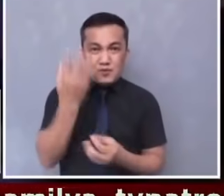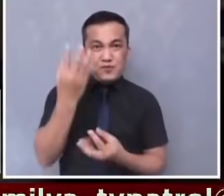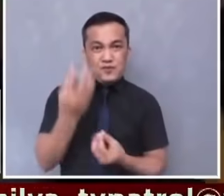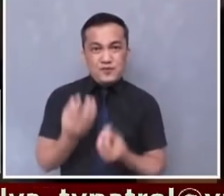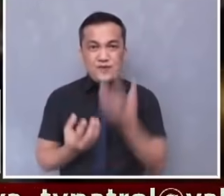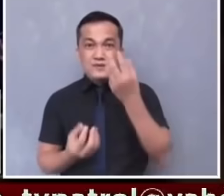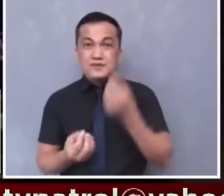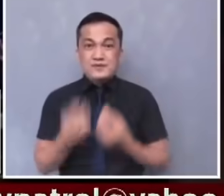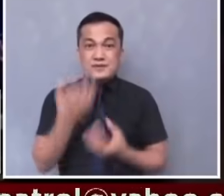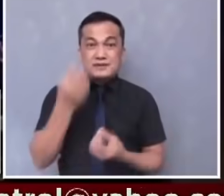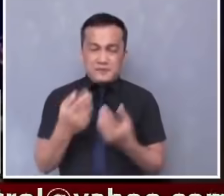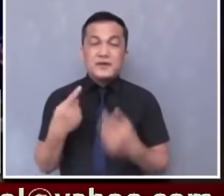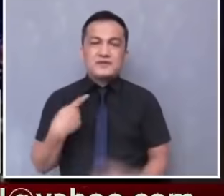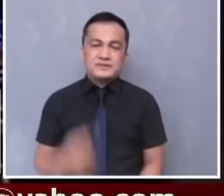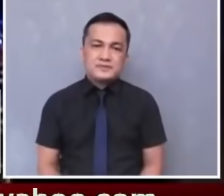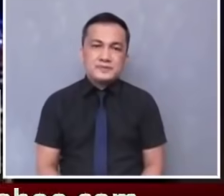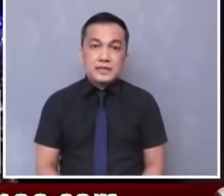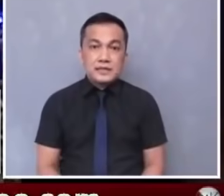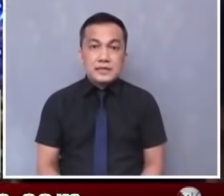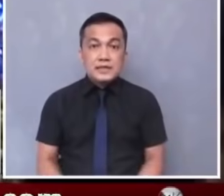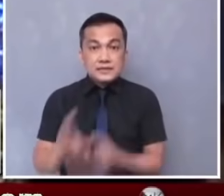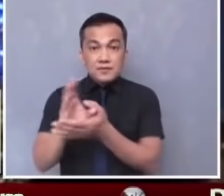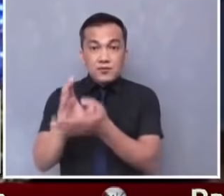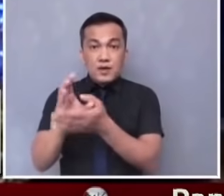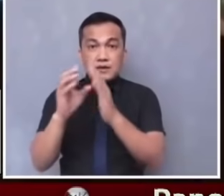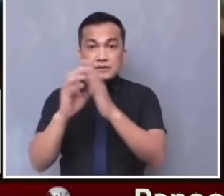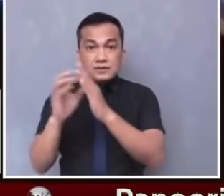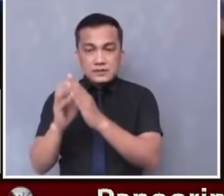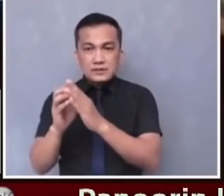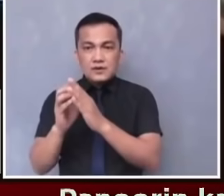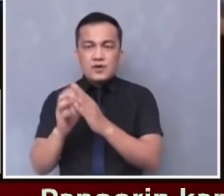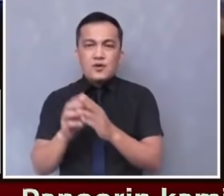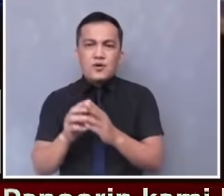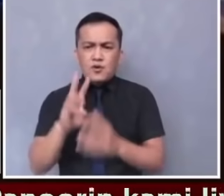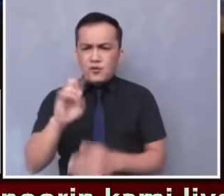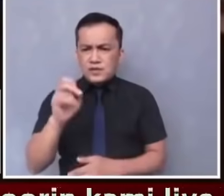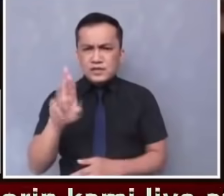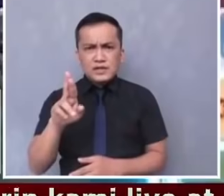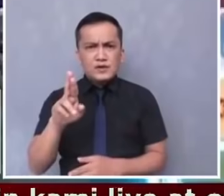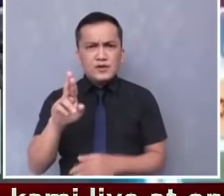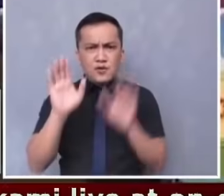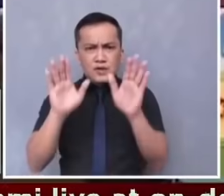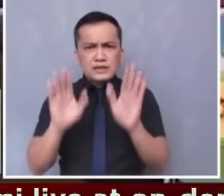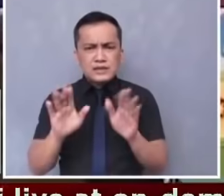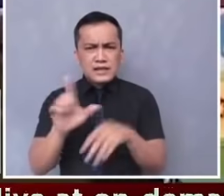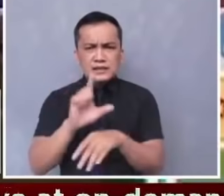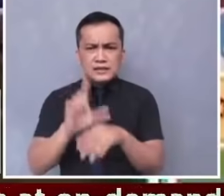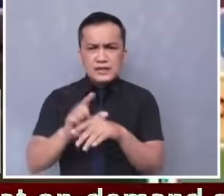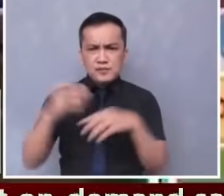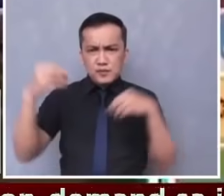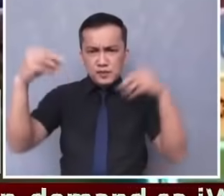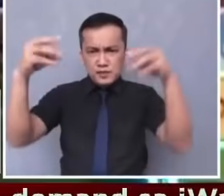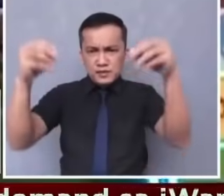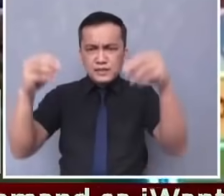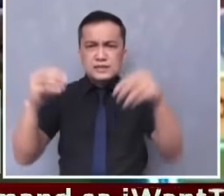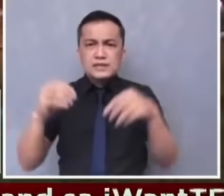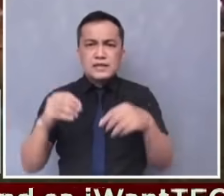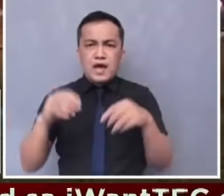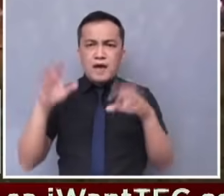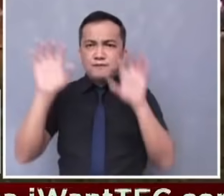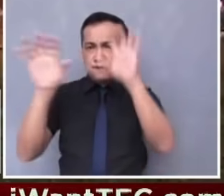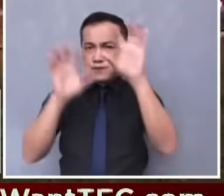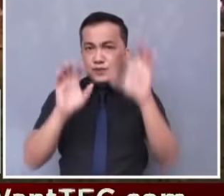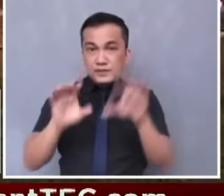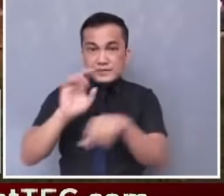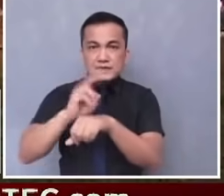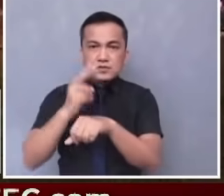Sa Zamboanga City, Winter Wonderland naman ang tema ng selebrasyon ng Pasko na Zamboanga. Pinailawan ng Christmas decorations ang City Hall at